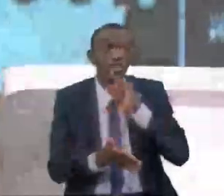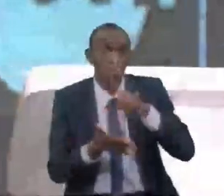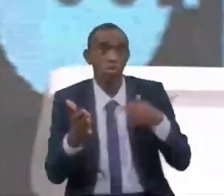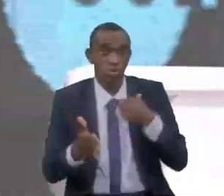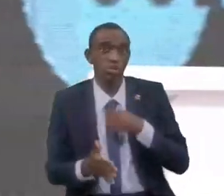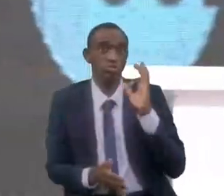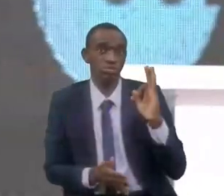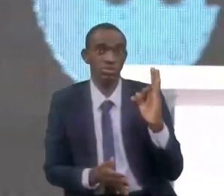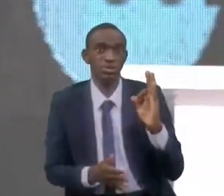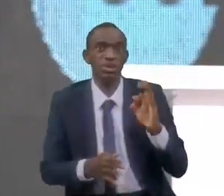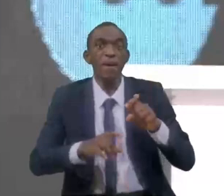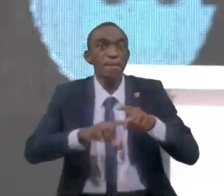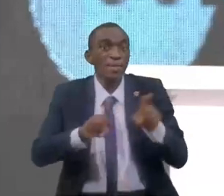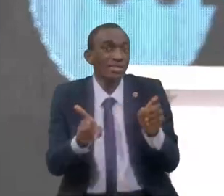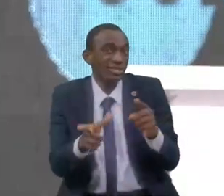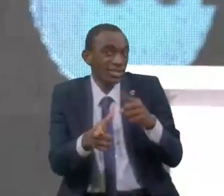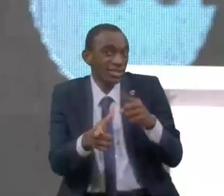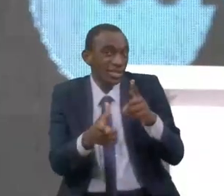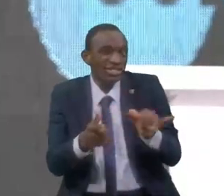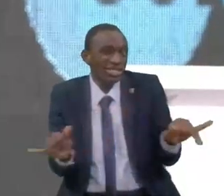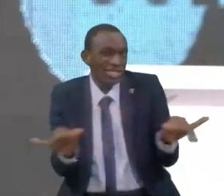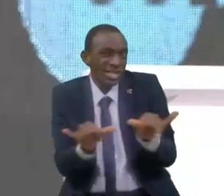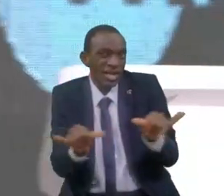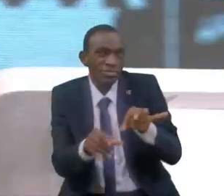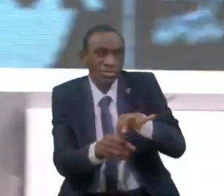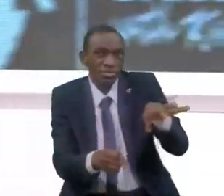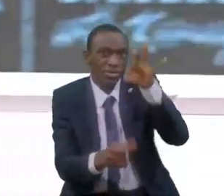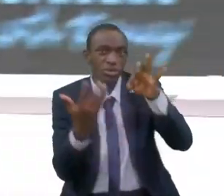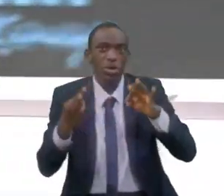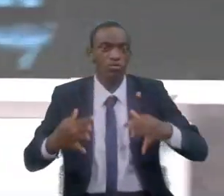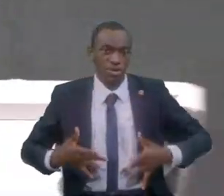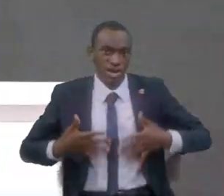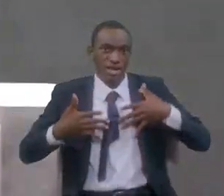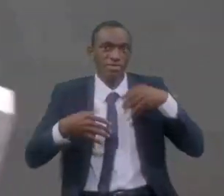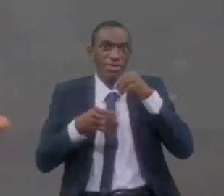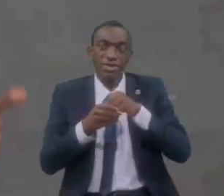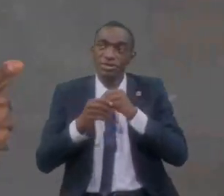prêchons. Alors ce même esprit de vie en Jésus-Christ